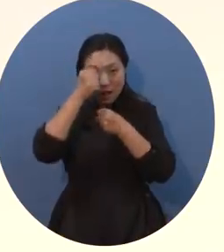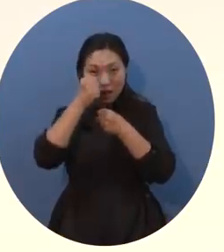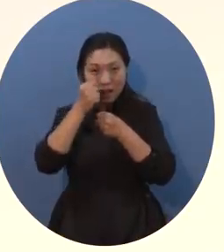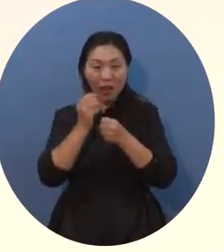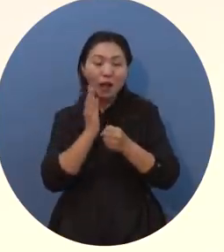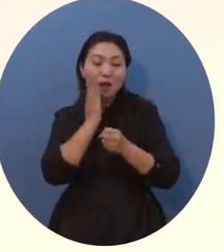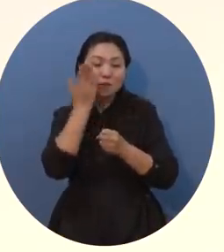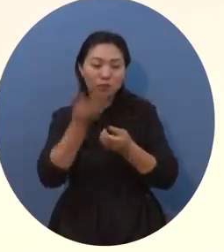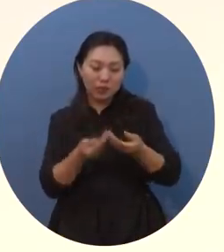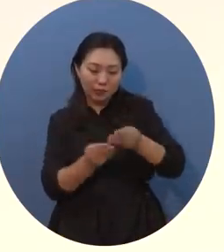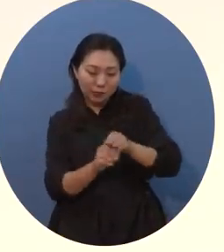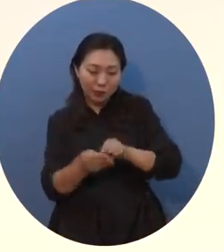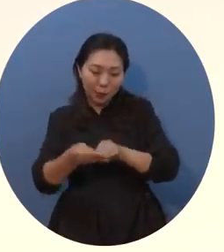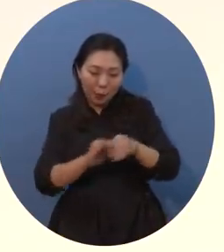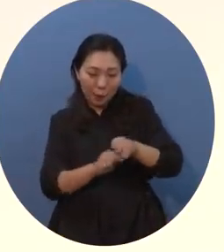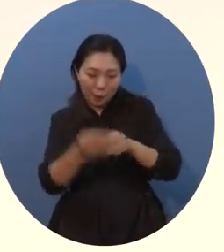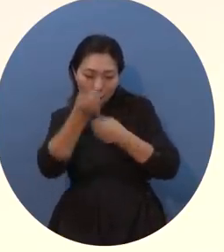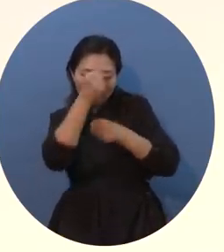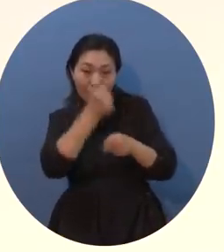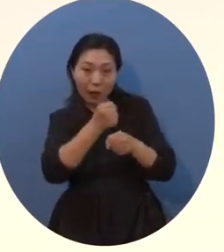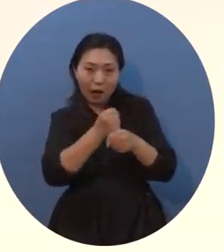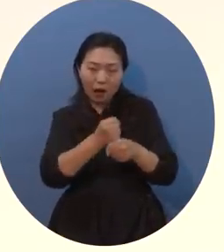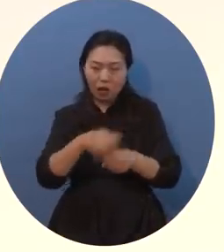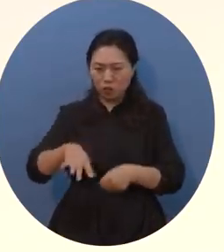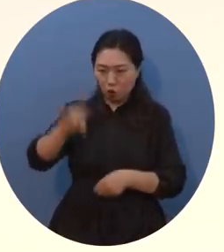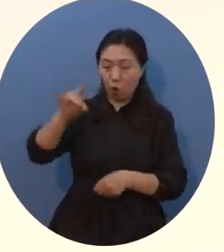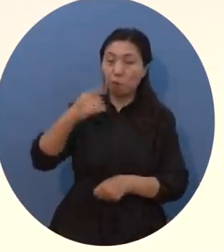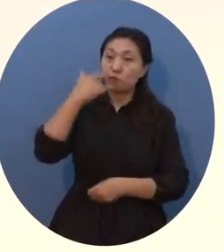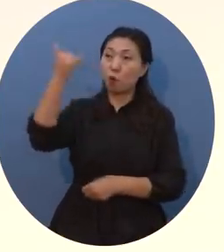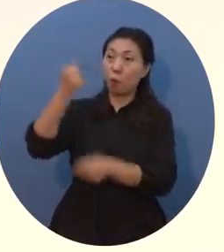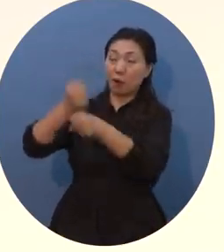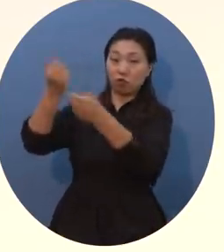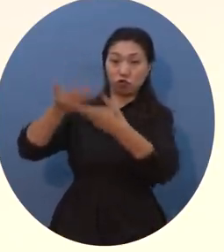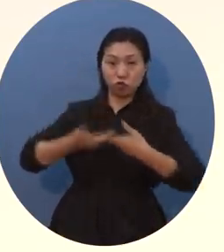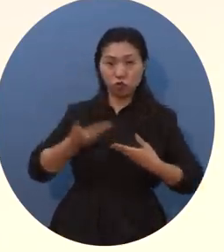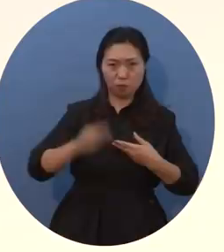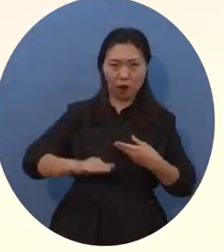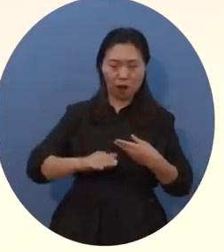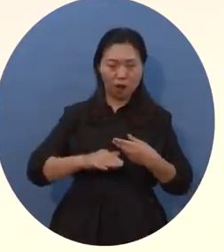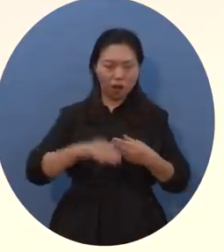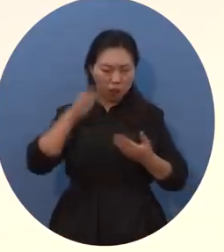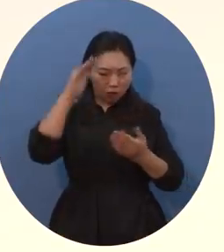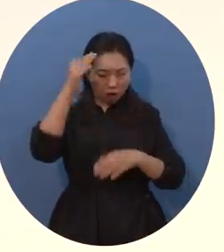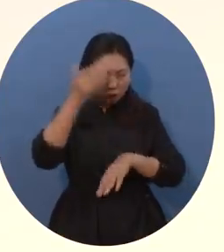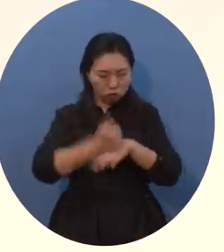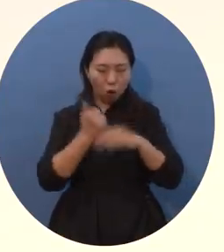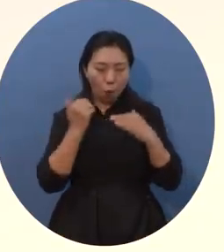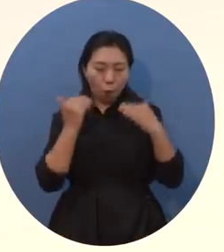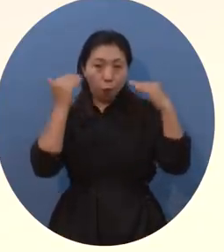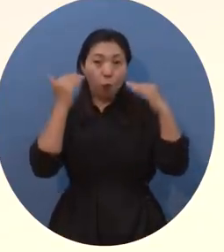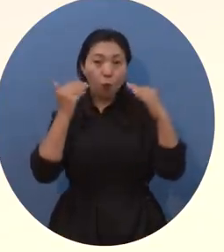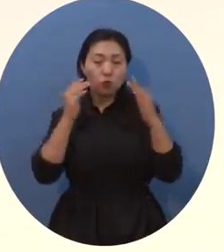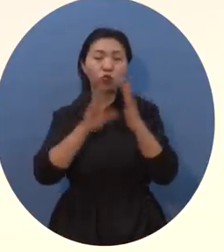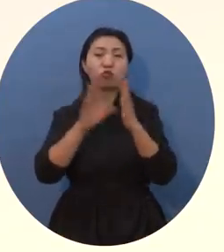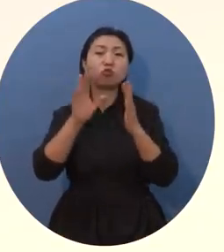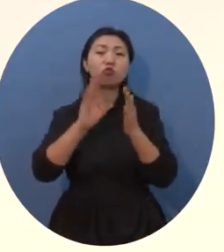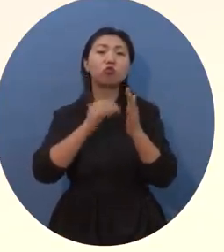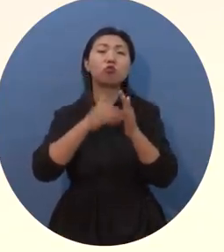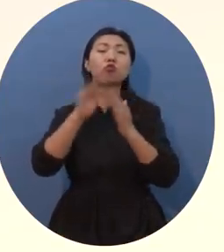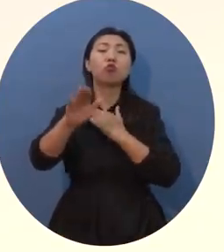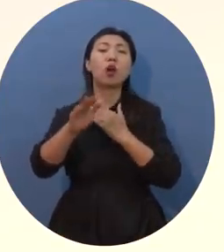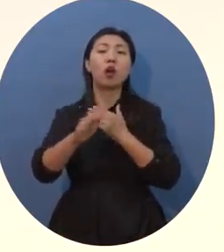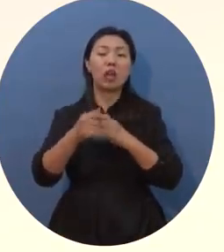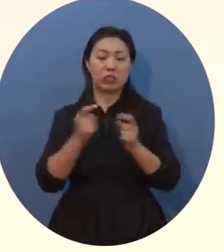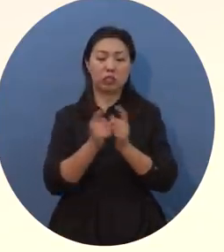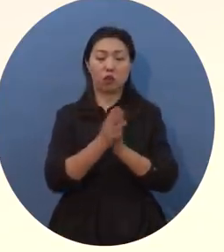거 처음에는 부모가 만들어준데 나중엔 자기가 집신을 만들어 신었어. 그